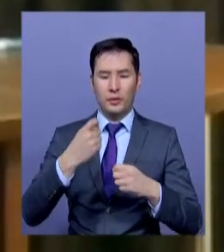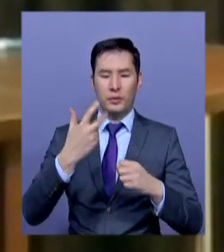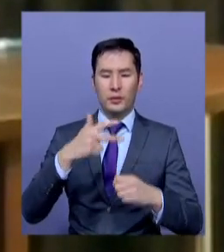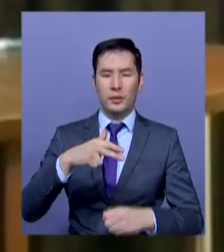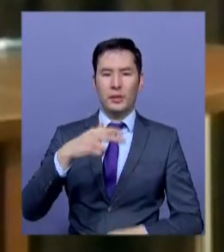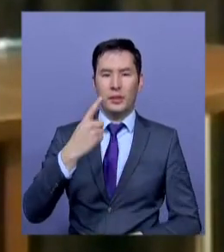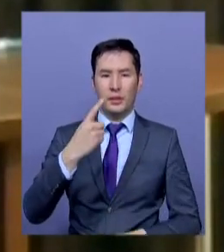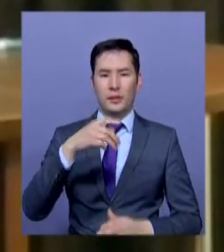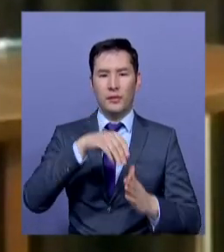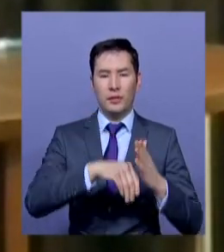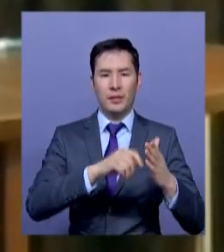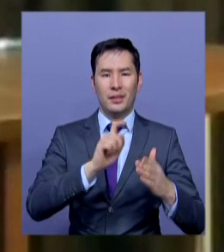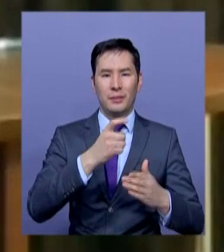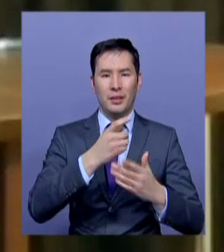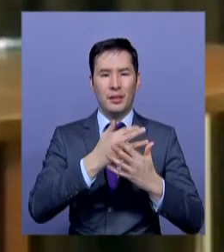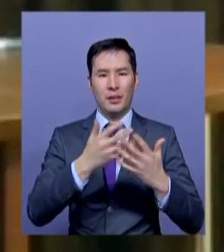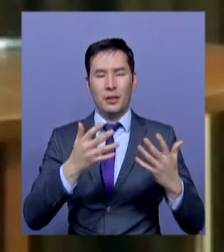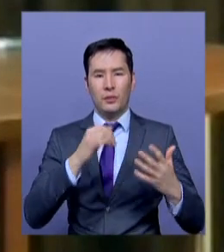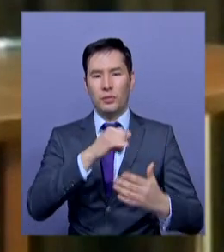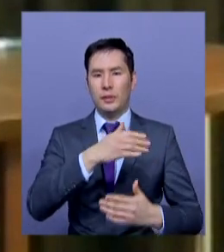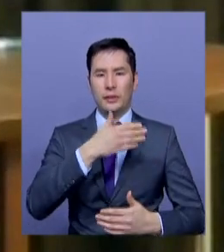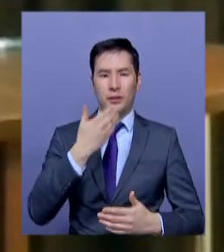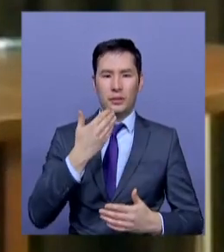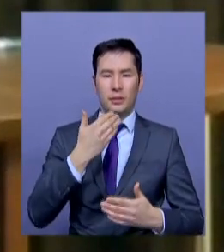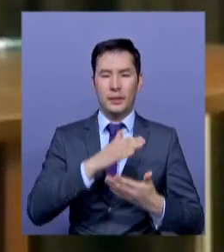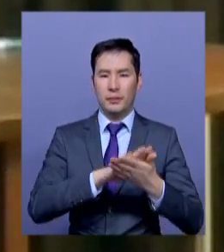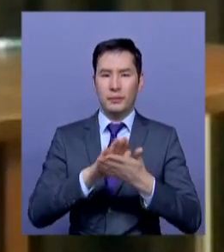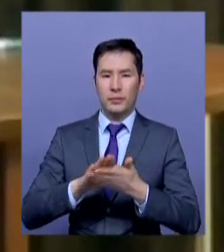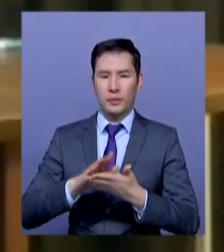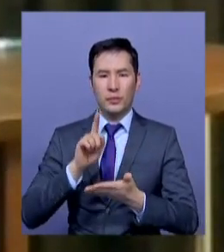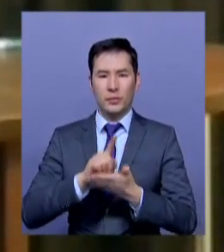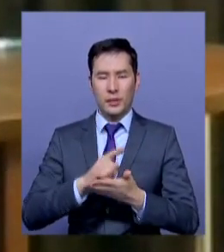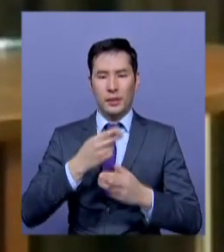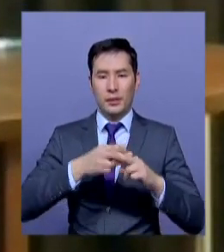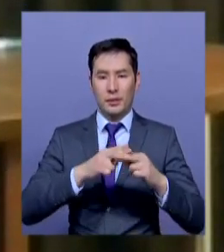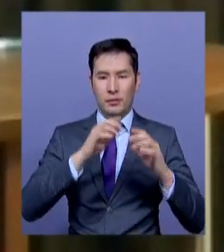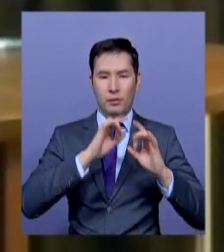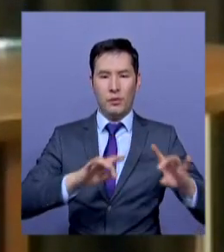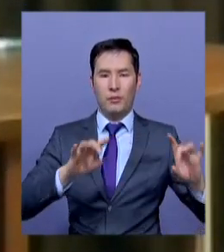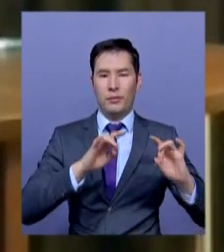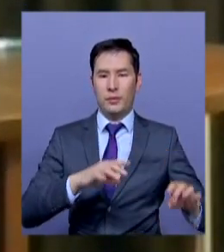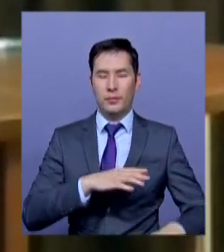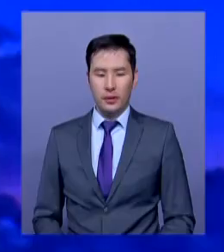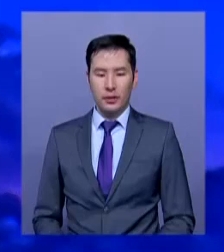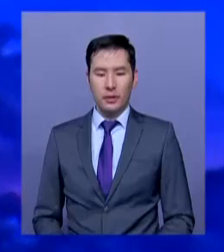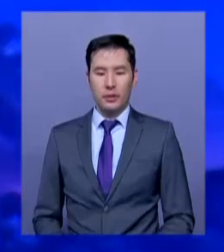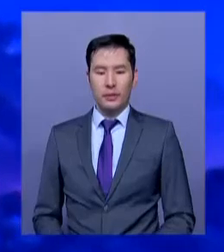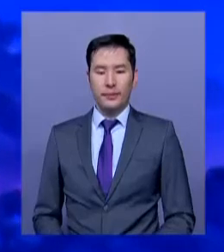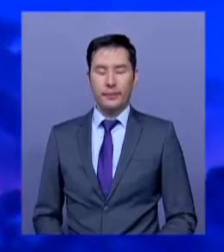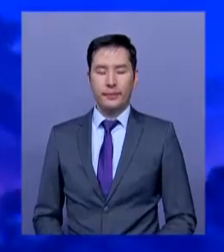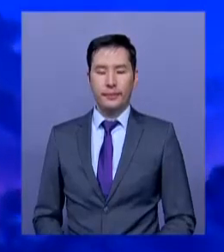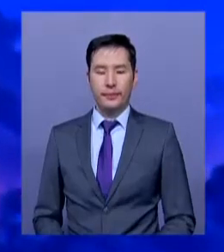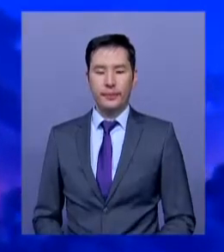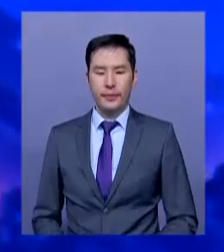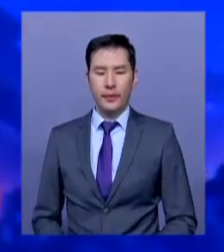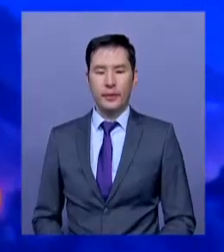бойынша санитарлық эпидемиологиялық нормаларды сақтау туралы түсіндіру жұмыстары жүргізілді. Көптің